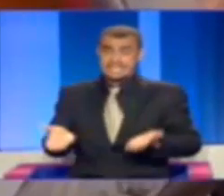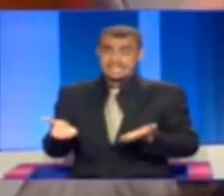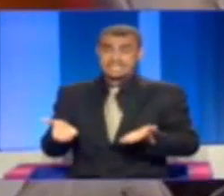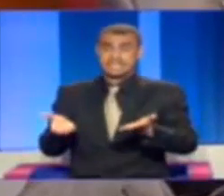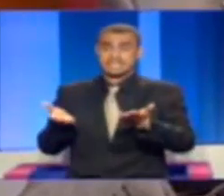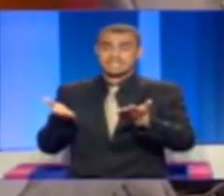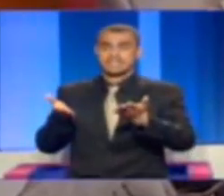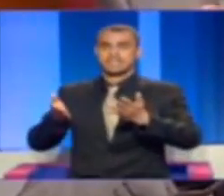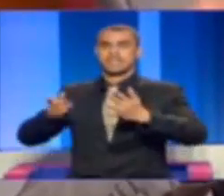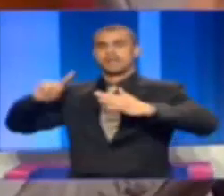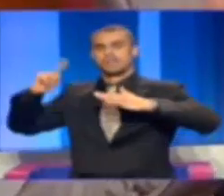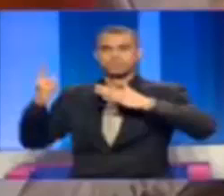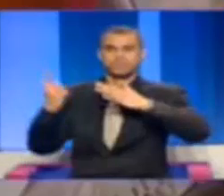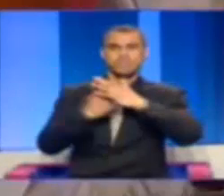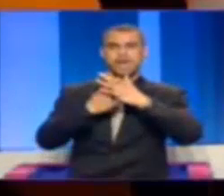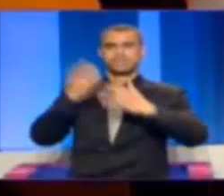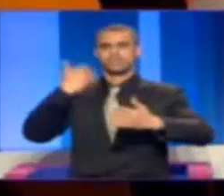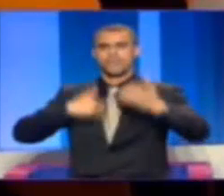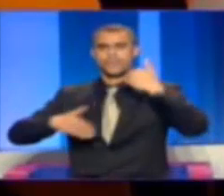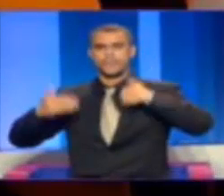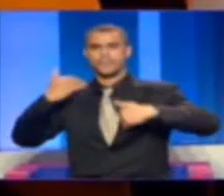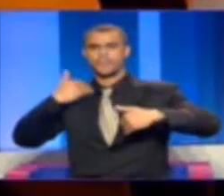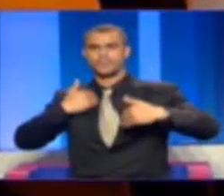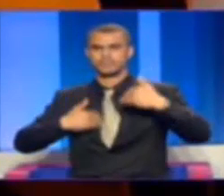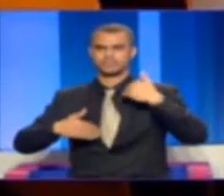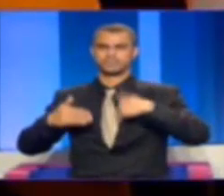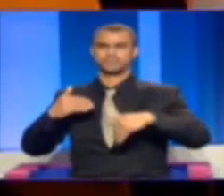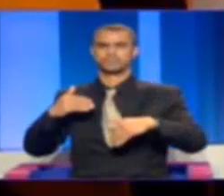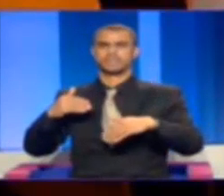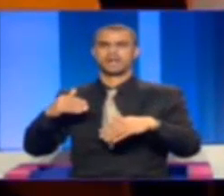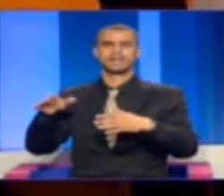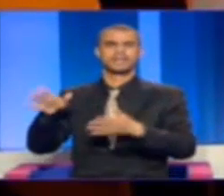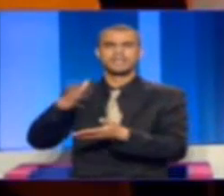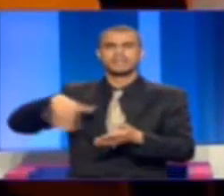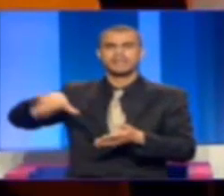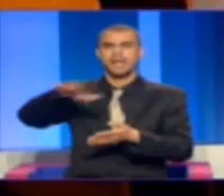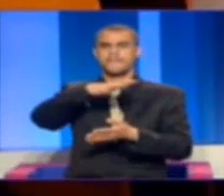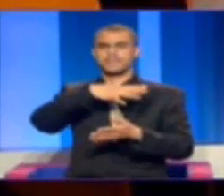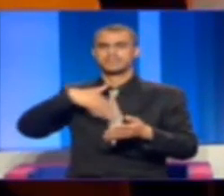المشروع سموه او ام بي سات اللي هو دمج و